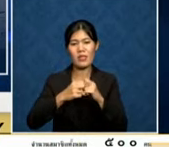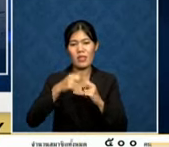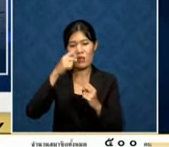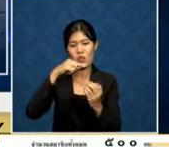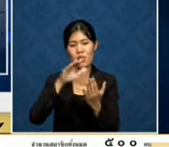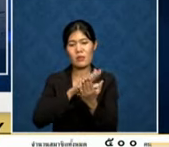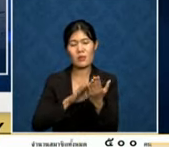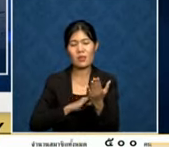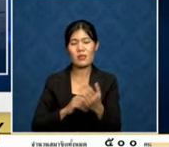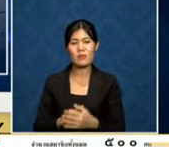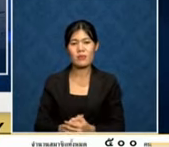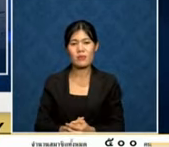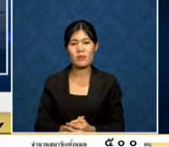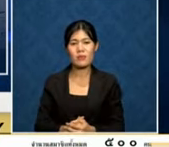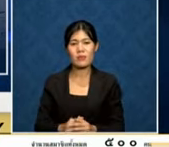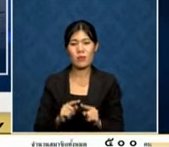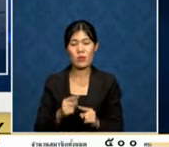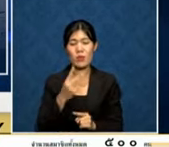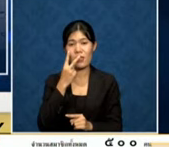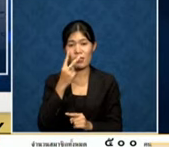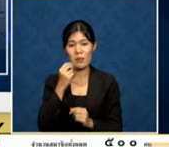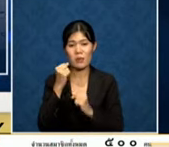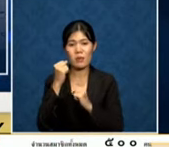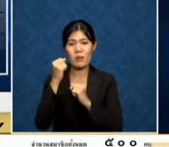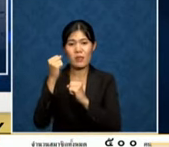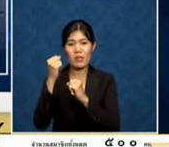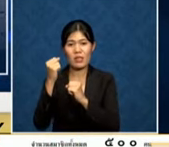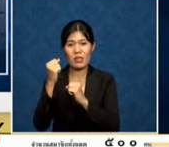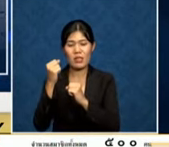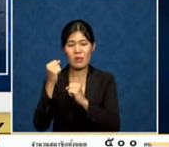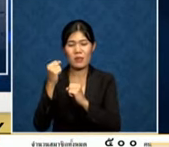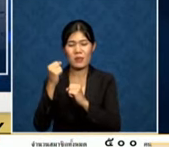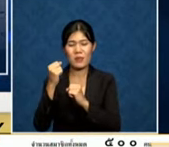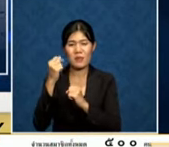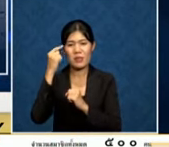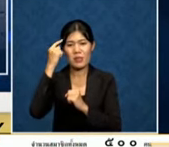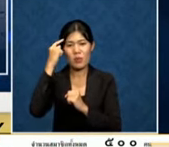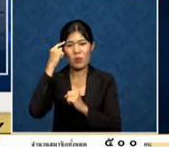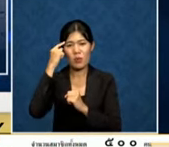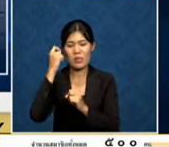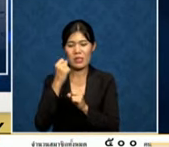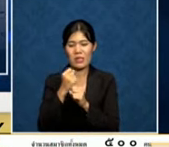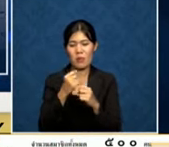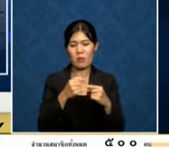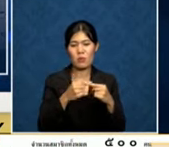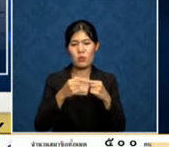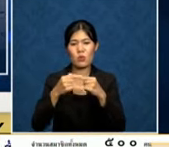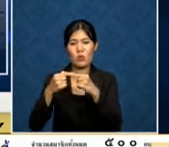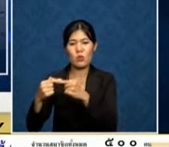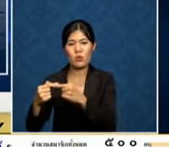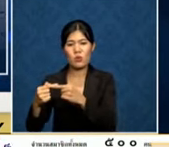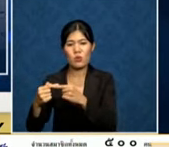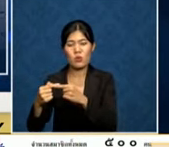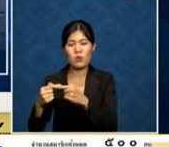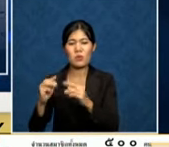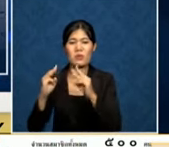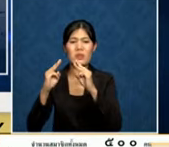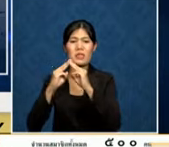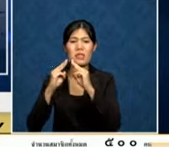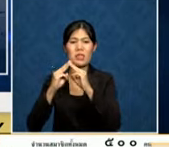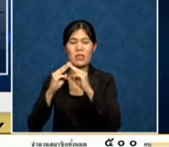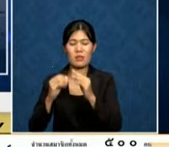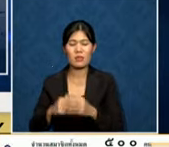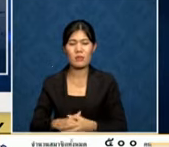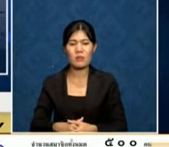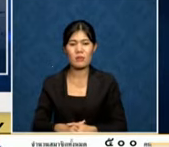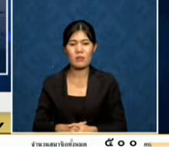แต่คงเห็นความพยายามในการรักษาหน้าของรัฐบาลไม่ให้ถูกคหาว่าไม่รักษาสัญญาเท่านั้น